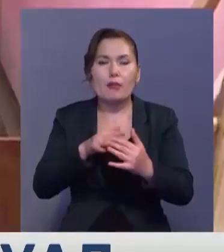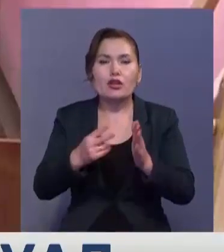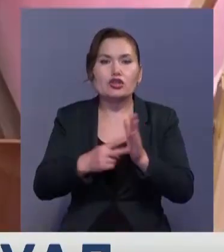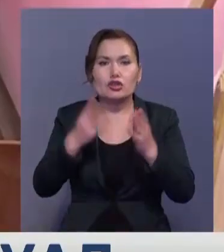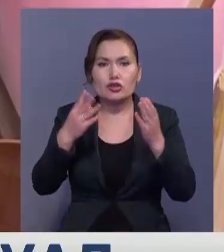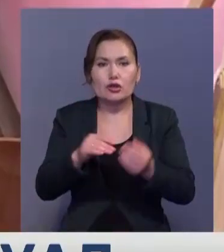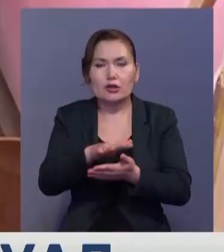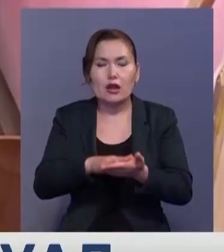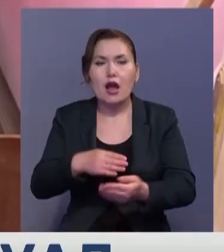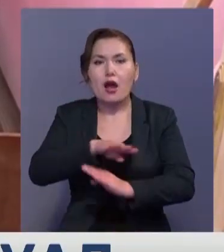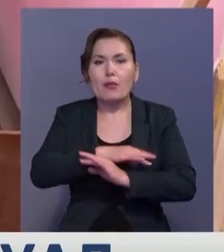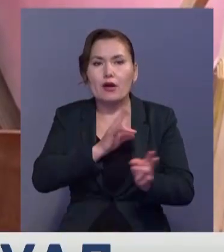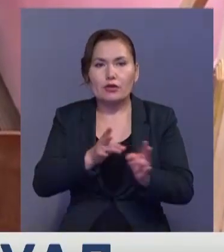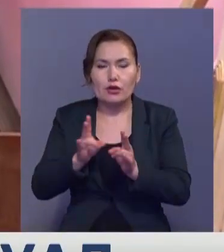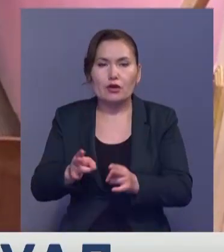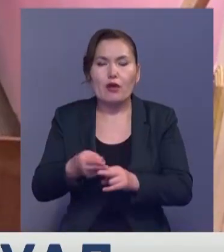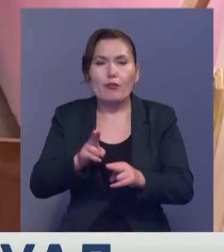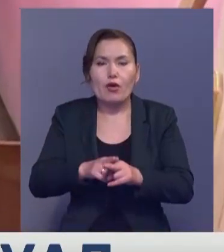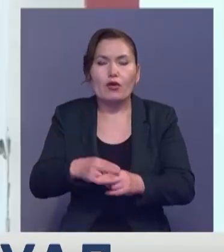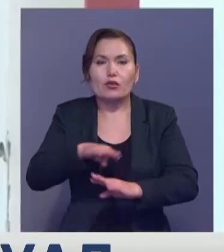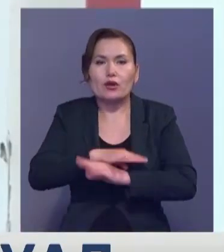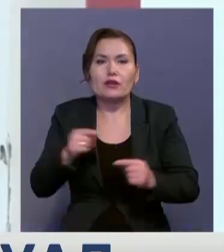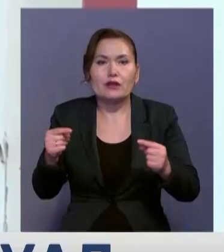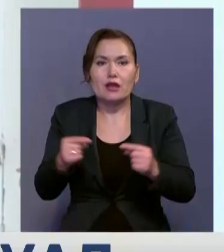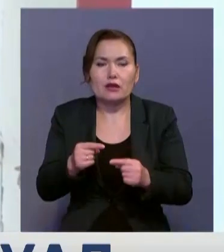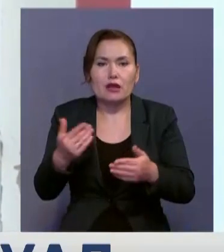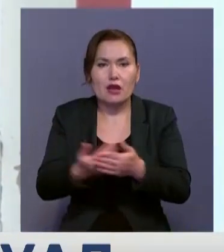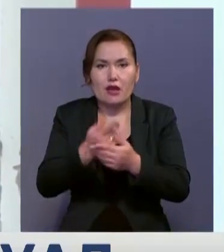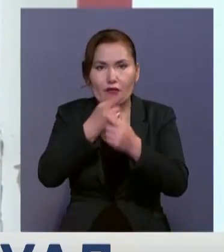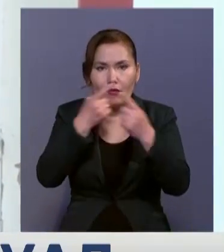күн. Құрбандар санына қатысты нақты ақпарат жоқ.